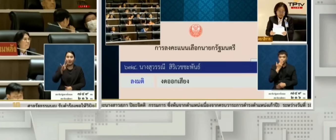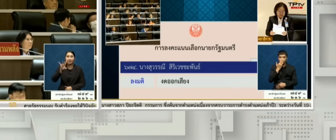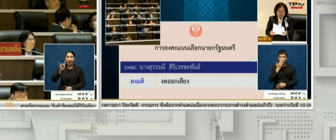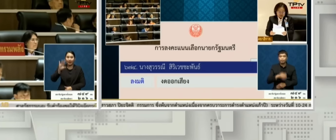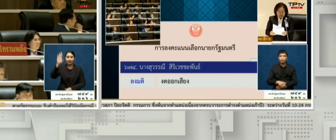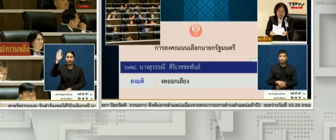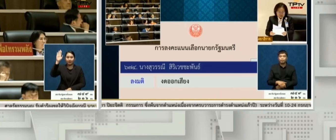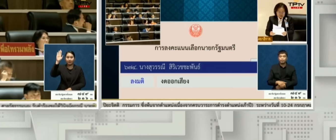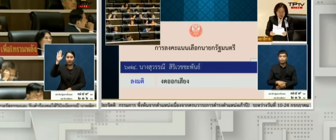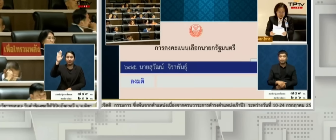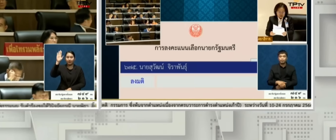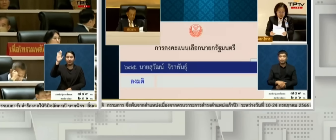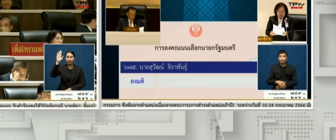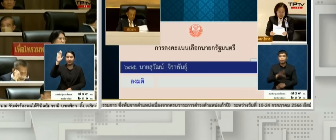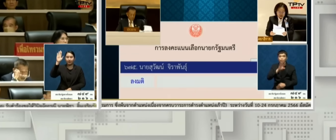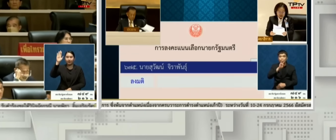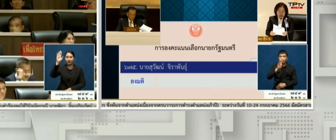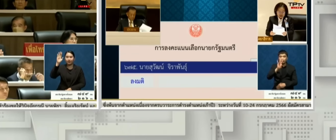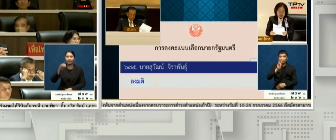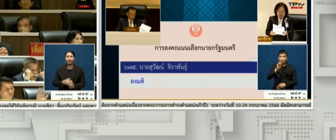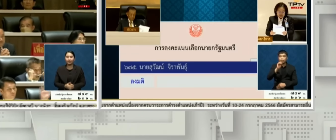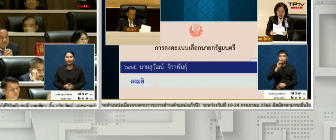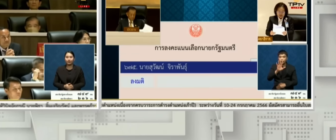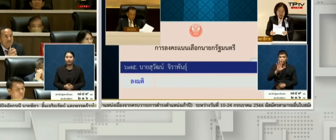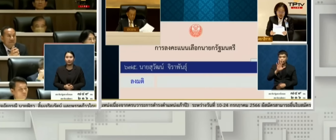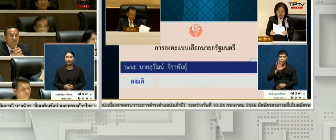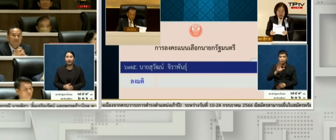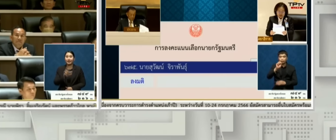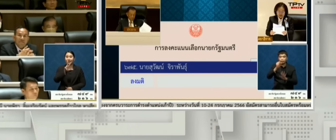ไม่น่าจะเกินเอาเป็นว่าถ้าผลออกทันทีเนี่ยเราจะรีบรายงานให้คุณผู้ชมได้ทราบก็แล้วกัน